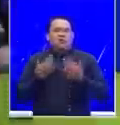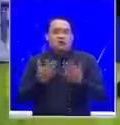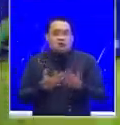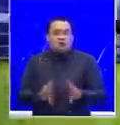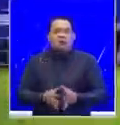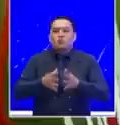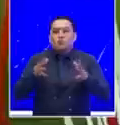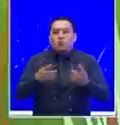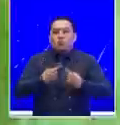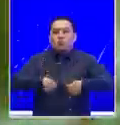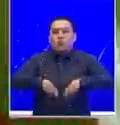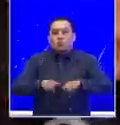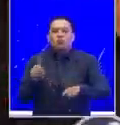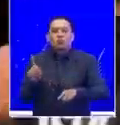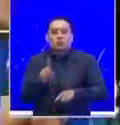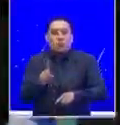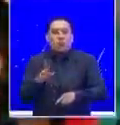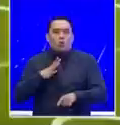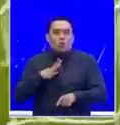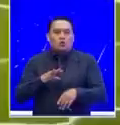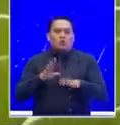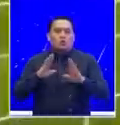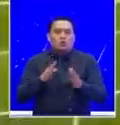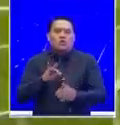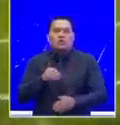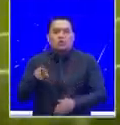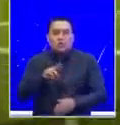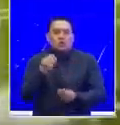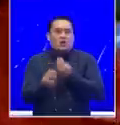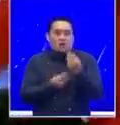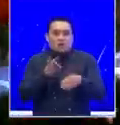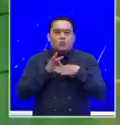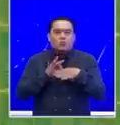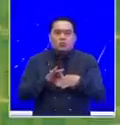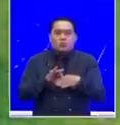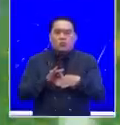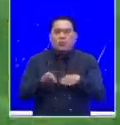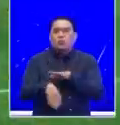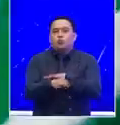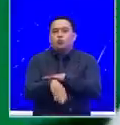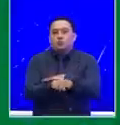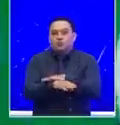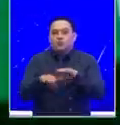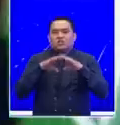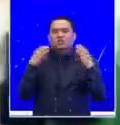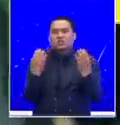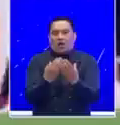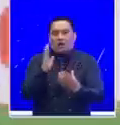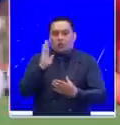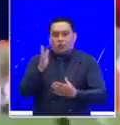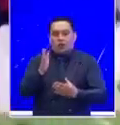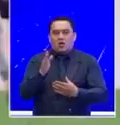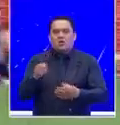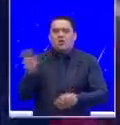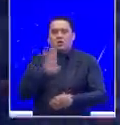требований. Большинство лиг склоняется к тому, что это произойдет в июле. Игры будут проходить, то есть при пустых трибунах. При этом предполагается,